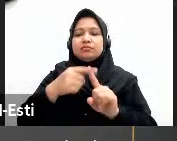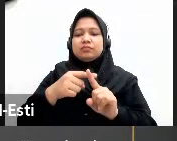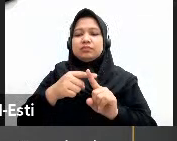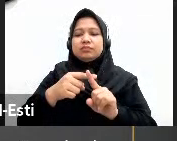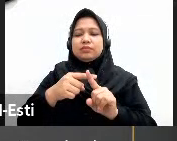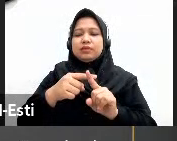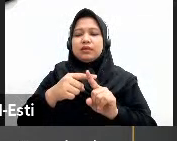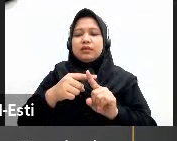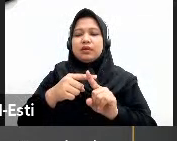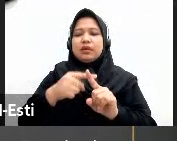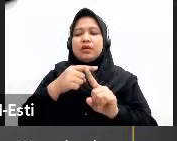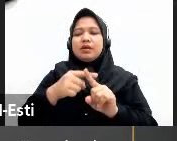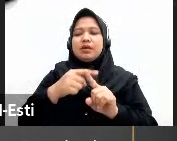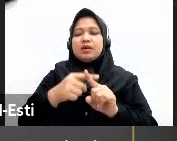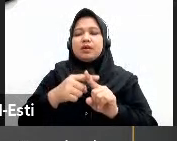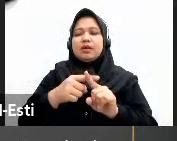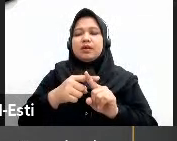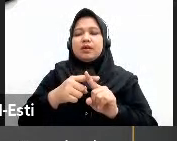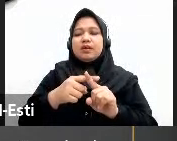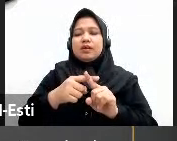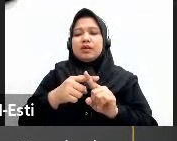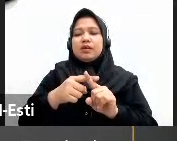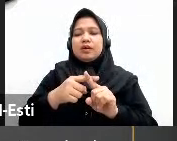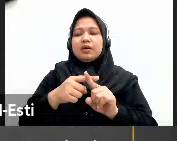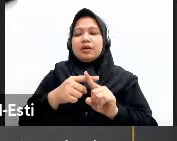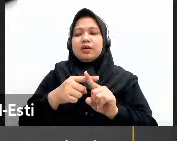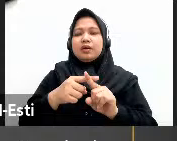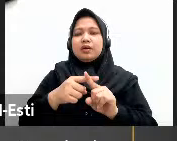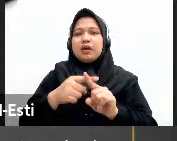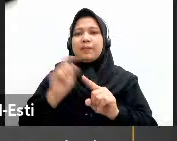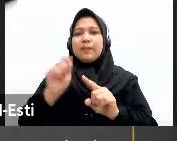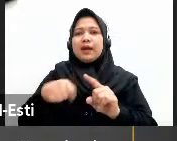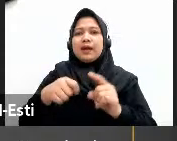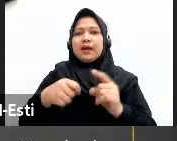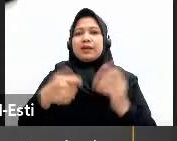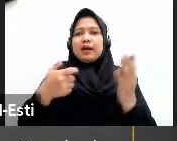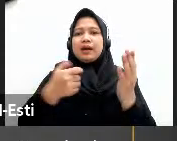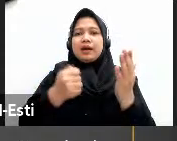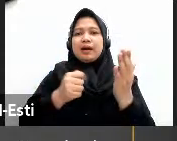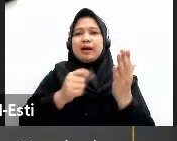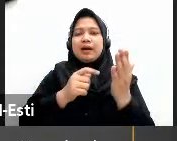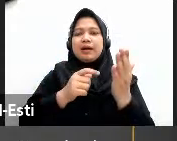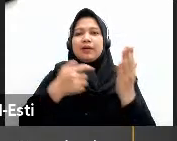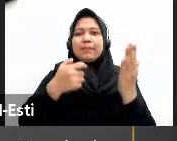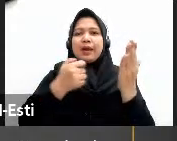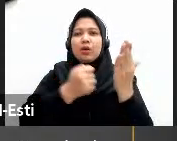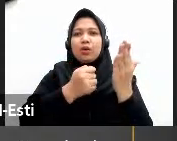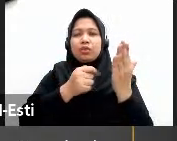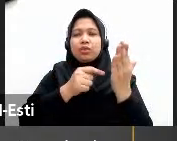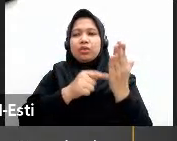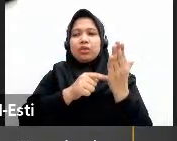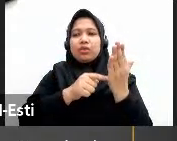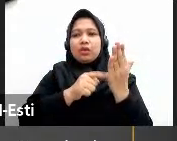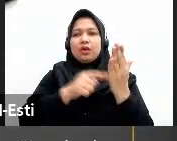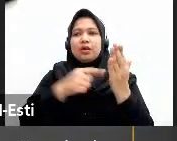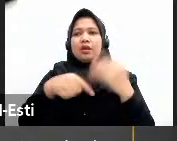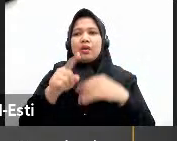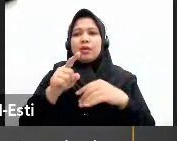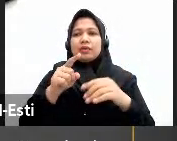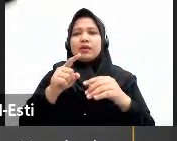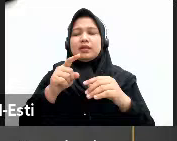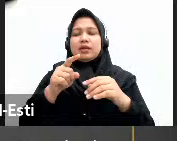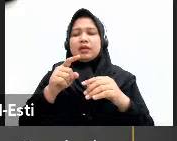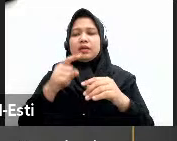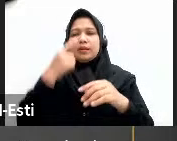Kris online free Jadi melalui apa namanya melalui barcode gitu ya melalui Krisna Bank Indonesia langsung bisa